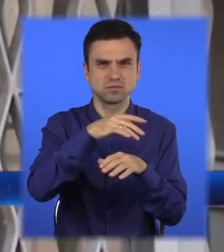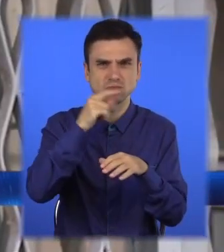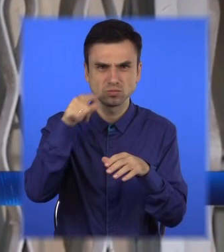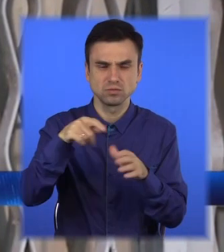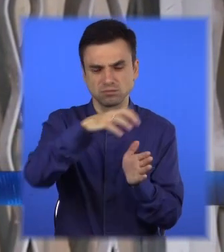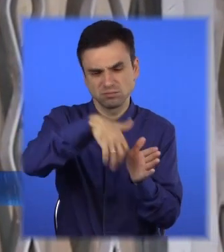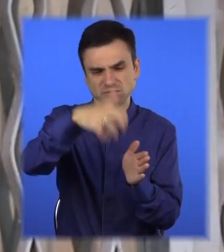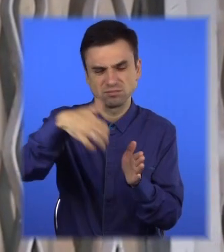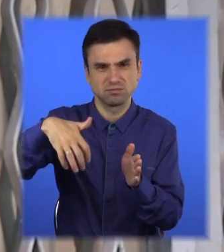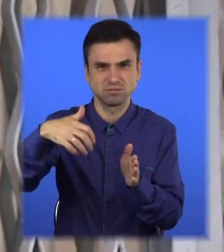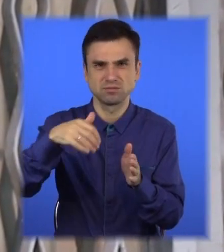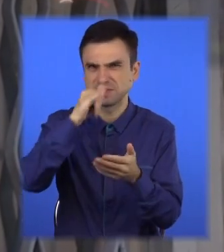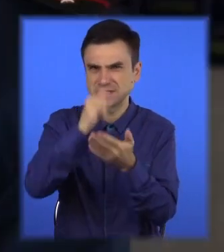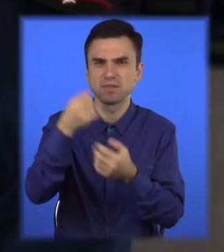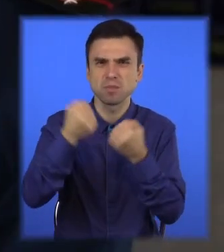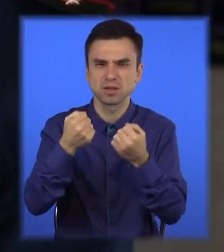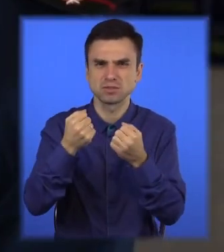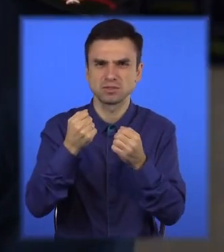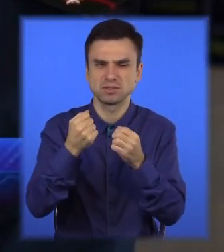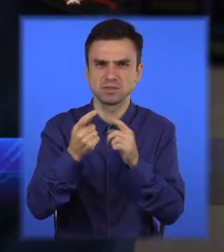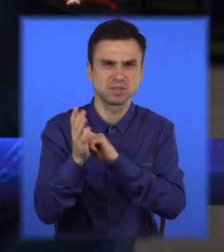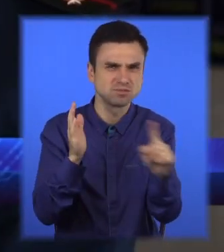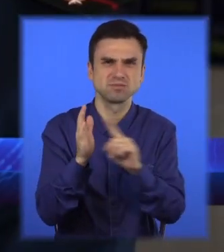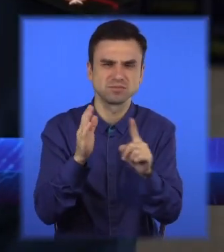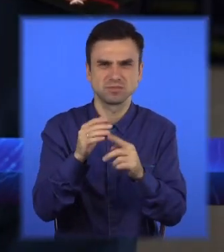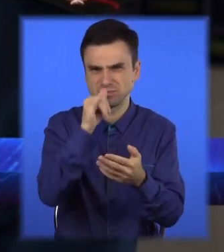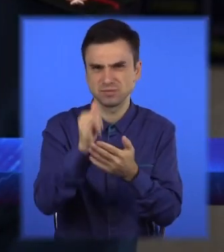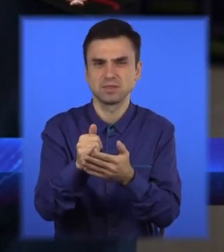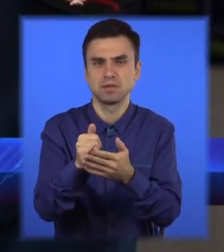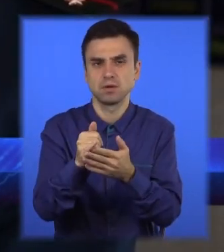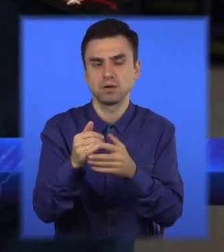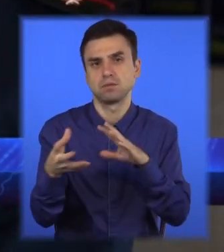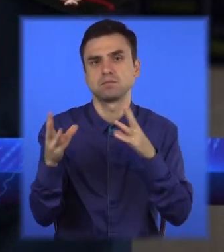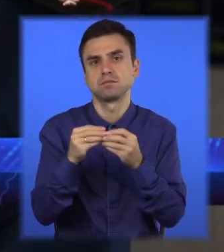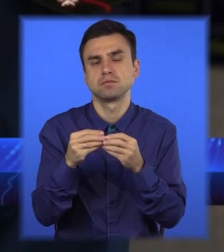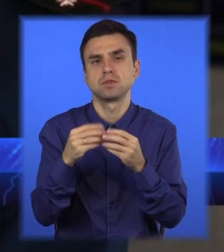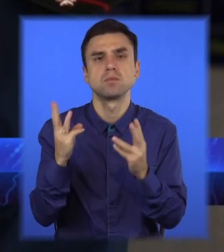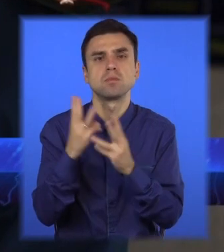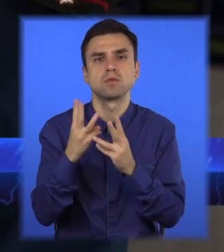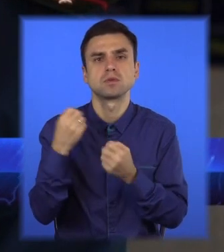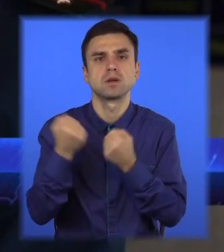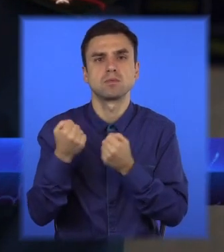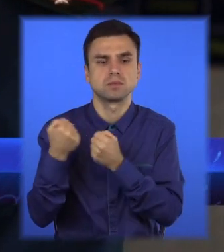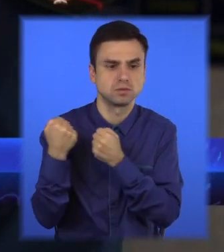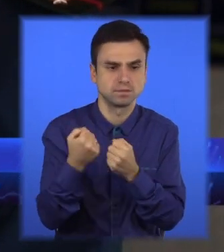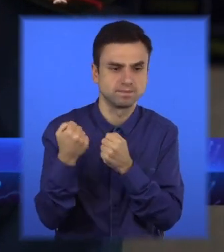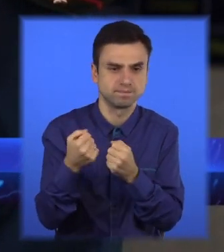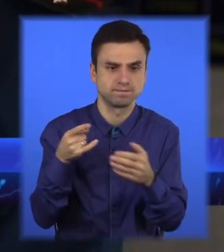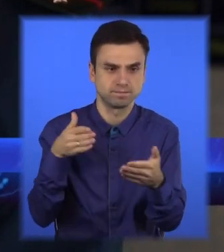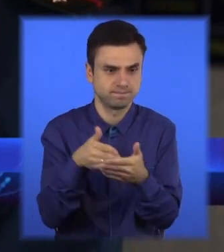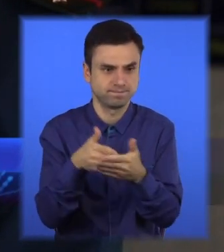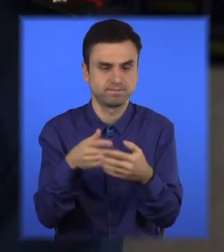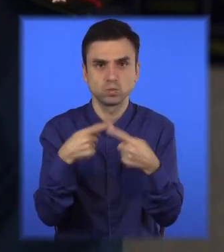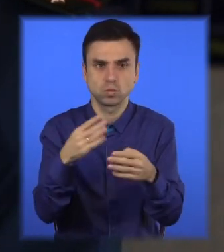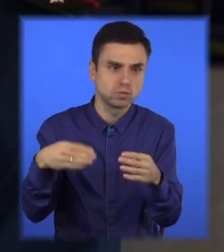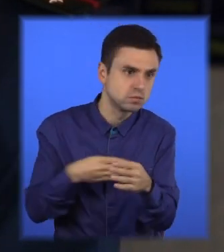аби просто дістатися до будинку жінки. Коли 17:10 на номер служби порятунку надійшло повідомлення про пожежу в житловому